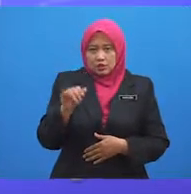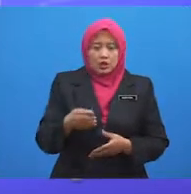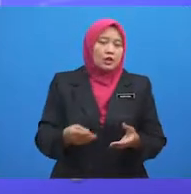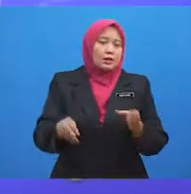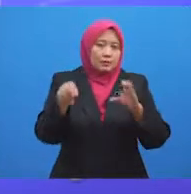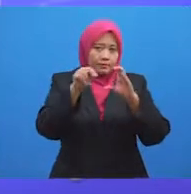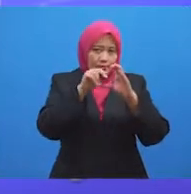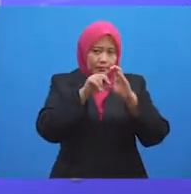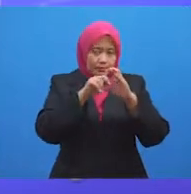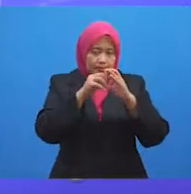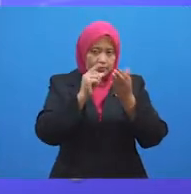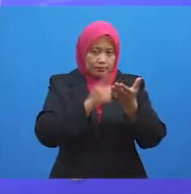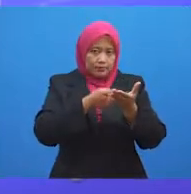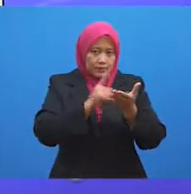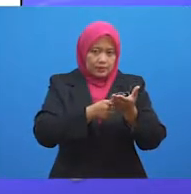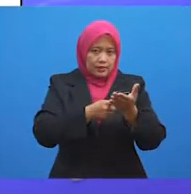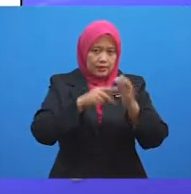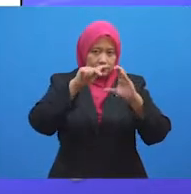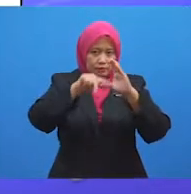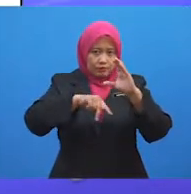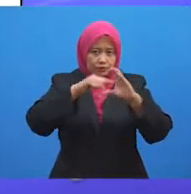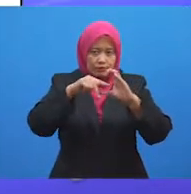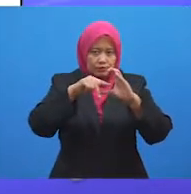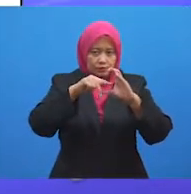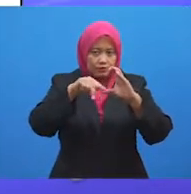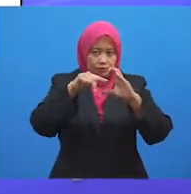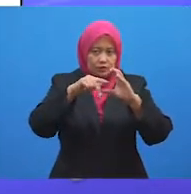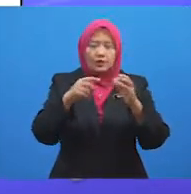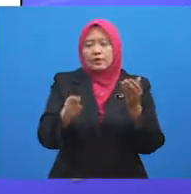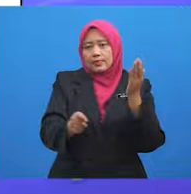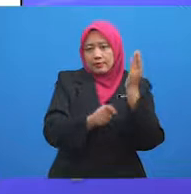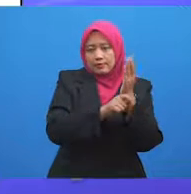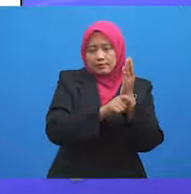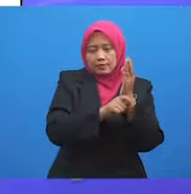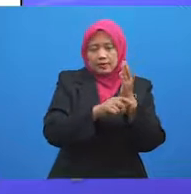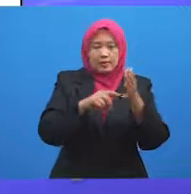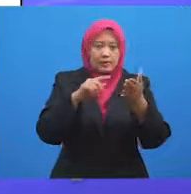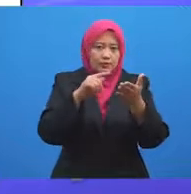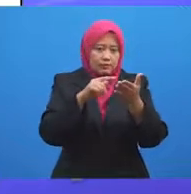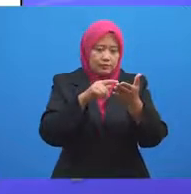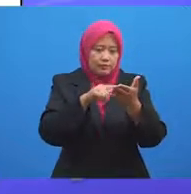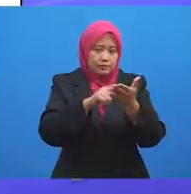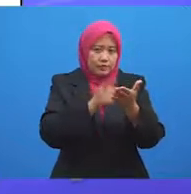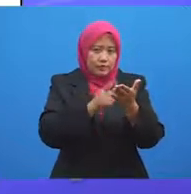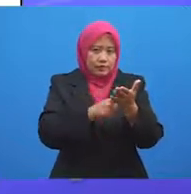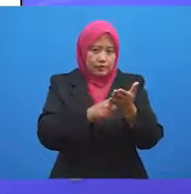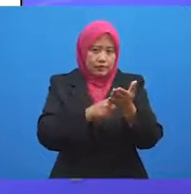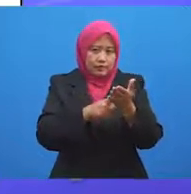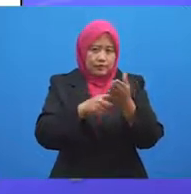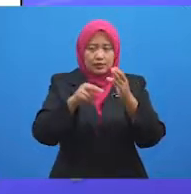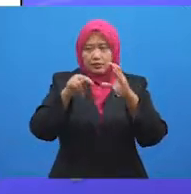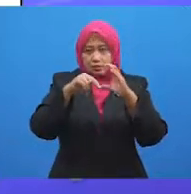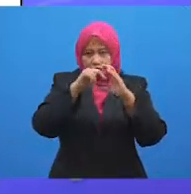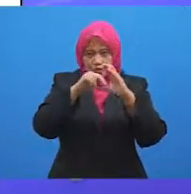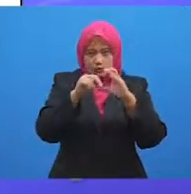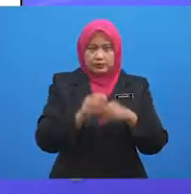maka bilangan neutron oksigen 16 ialah 8,